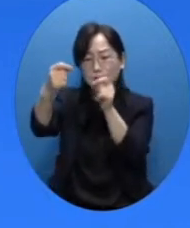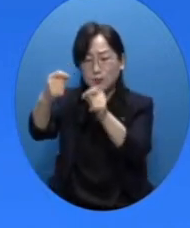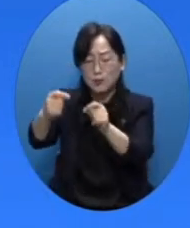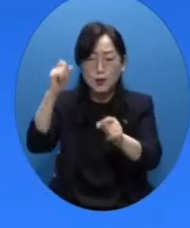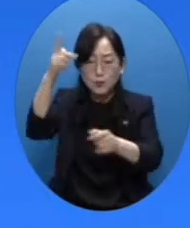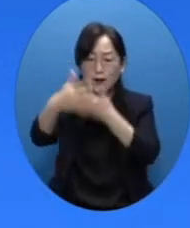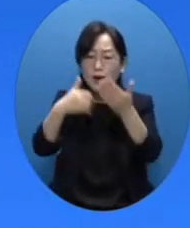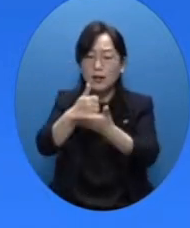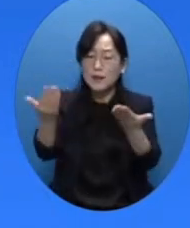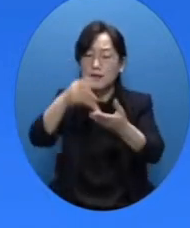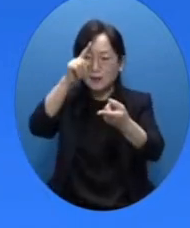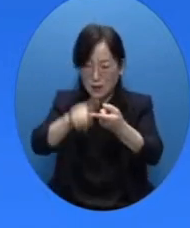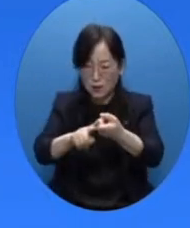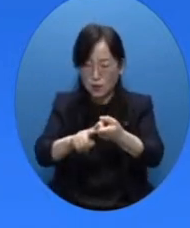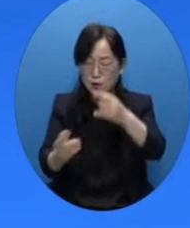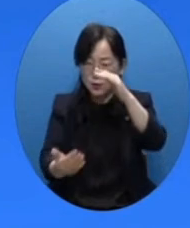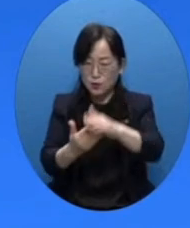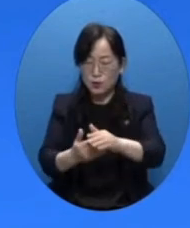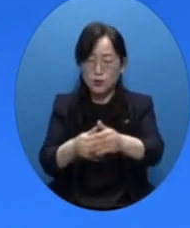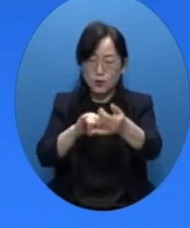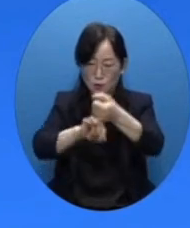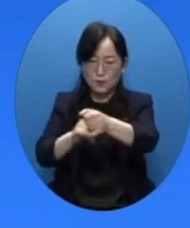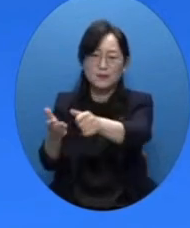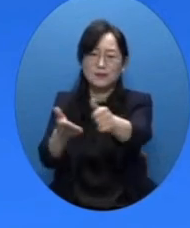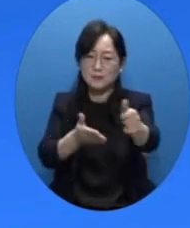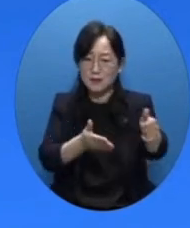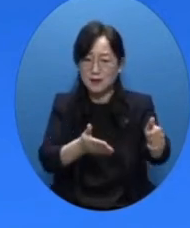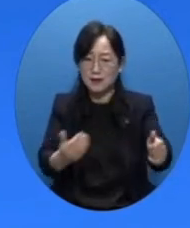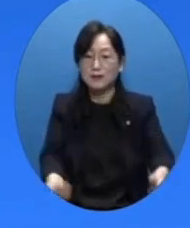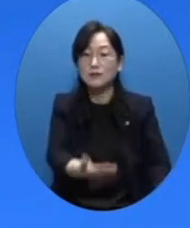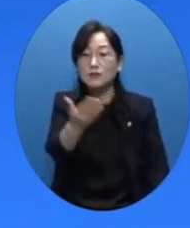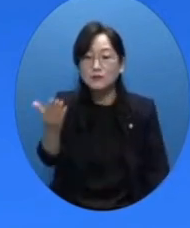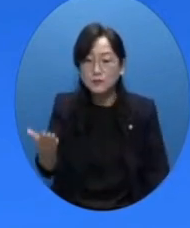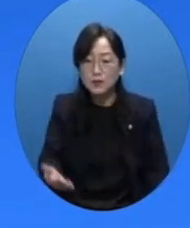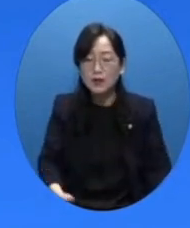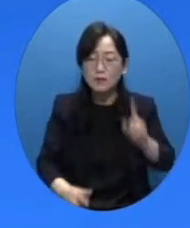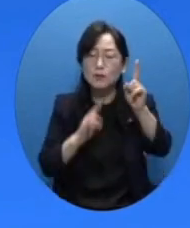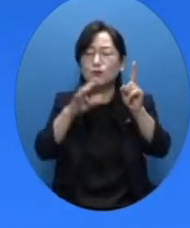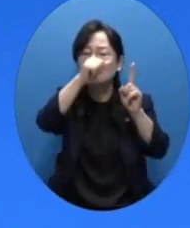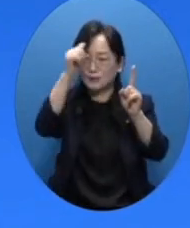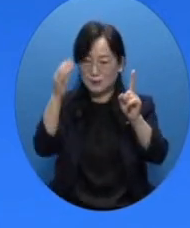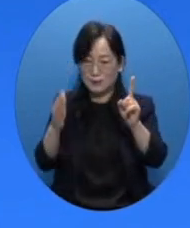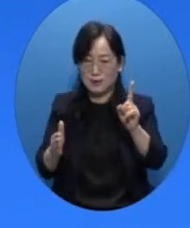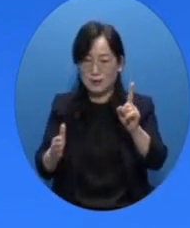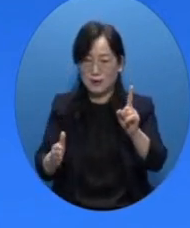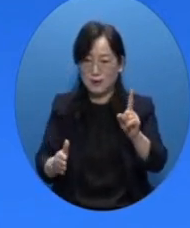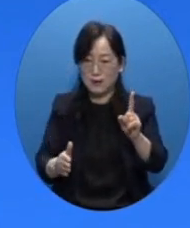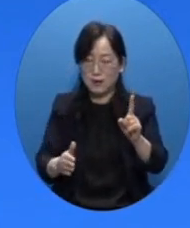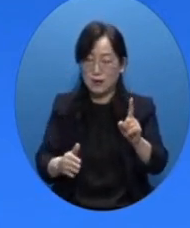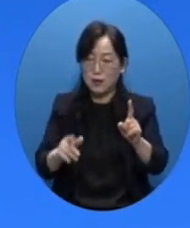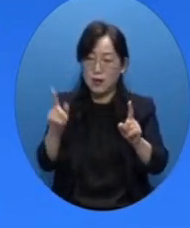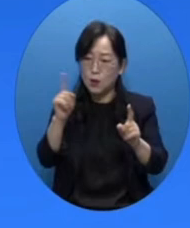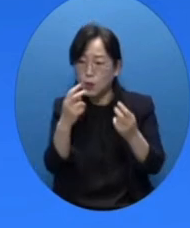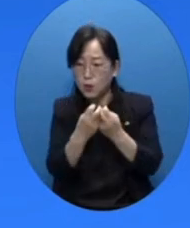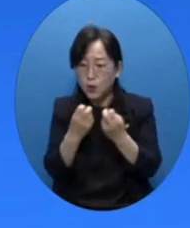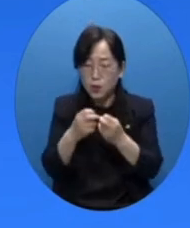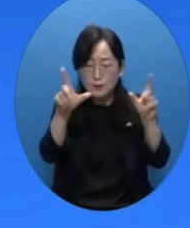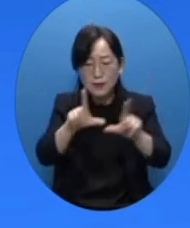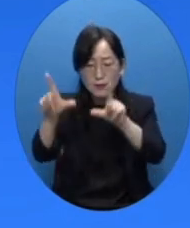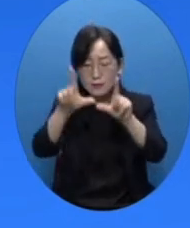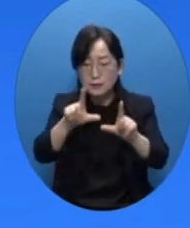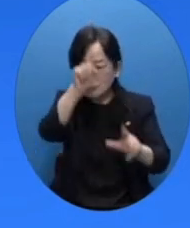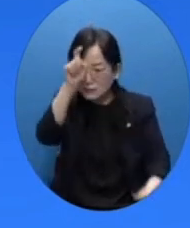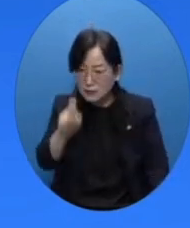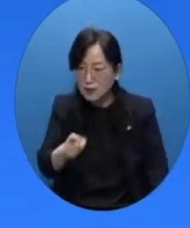싸지른 1 미끈 데다 되시기를 바랍니다 여러분 한번뿐인 인생입니다 어떻게 사느냐가 중요합니다 예수